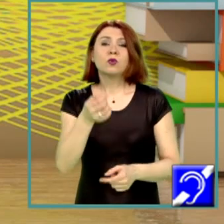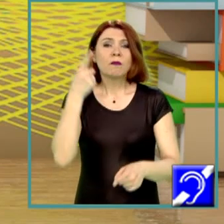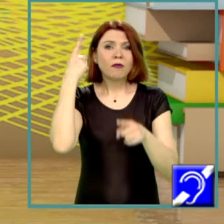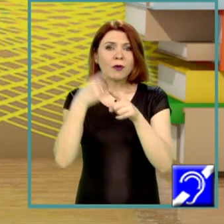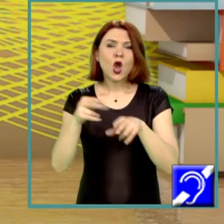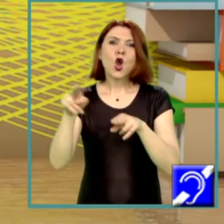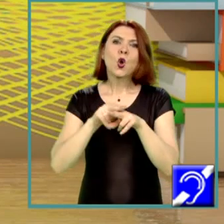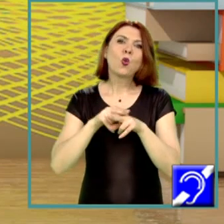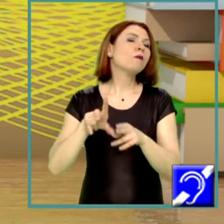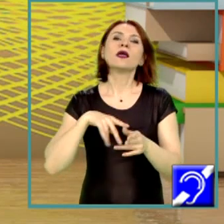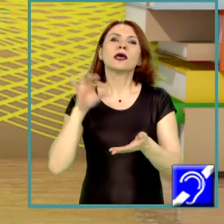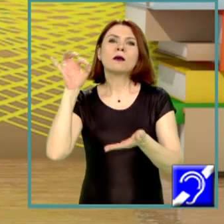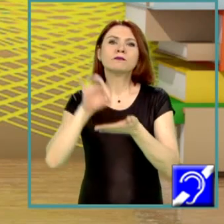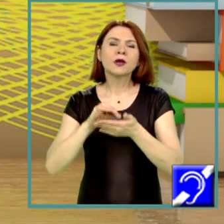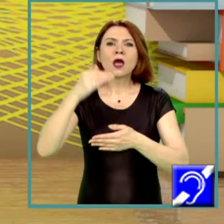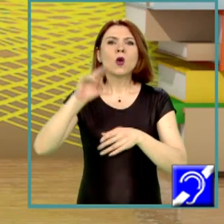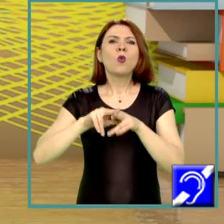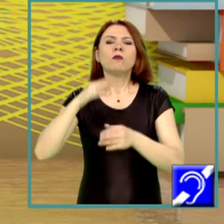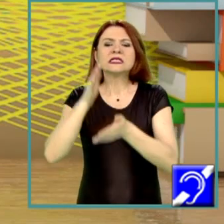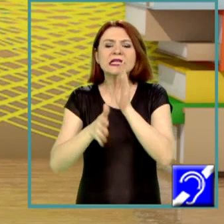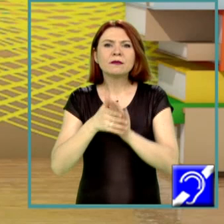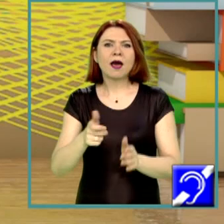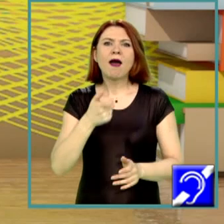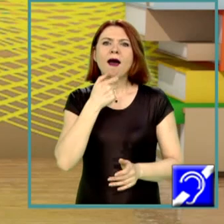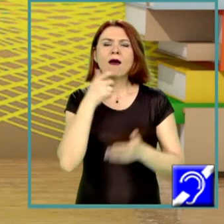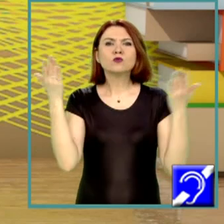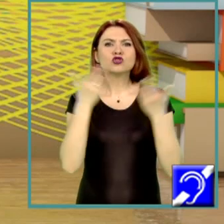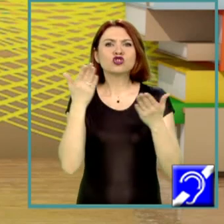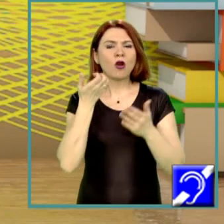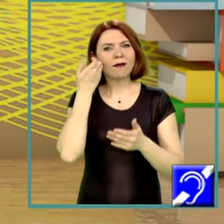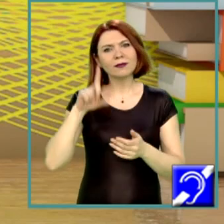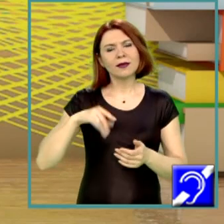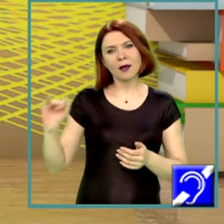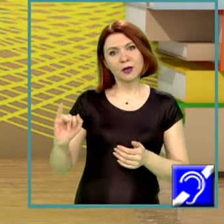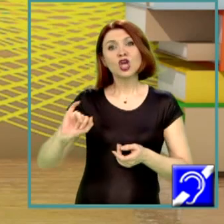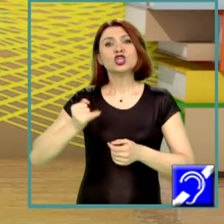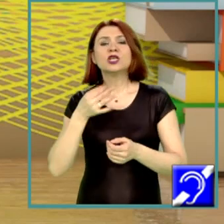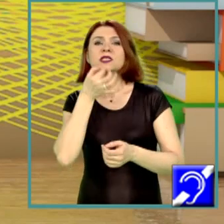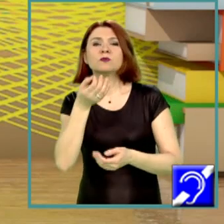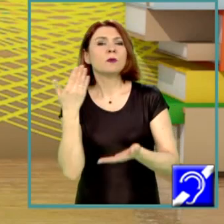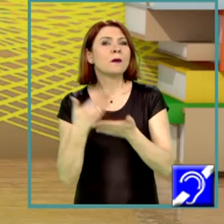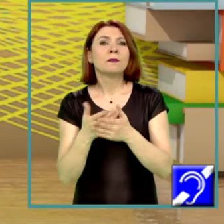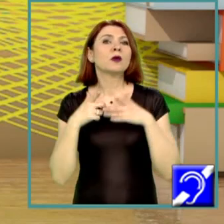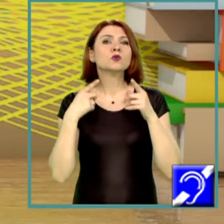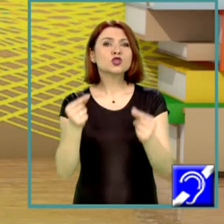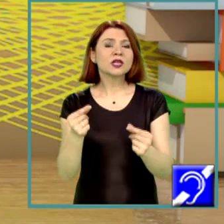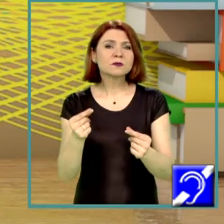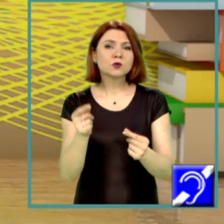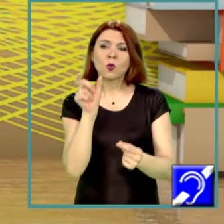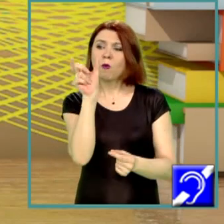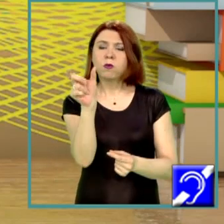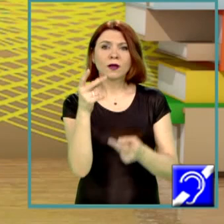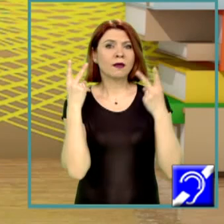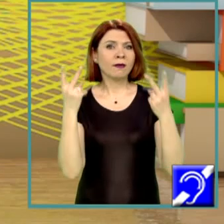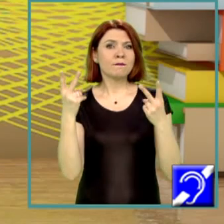modul în care era marcat Sfârșitul de an școlar în copilărie autorului dar să ne și justifică răspunsul cu o secvență